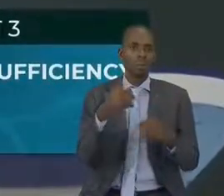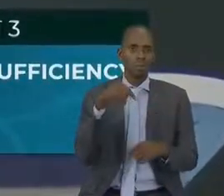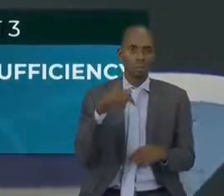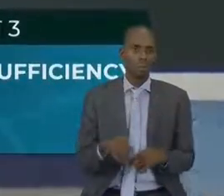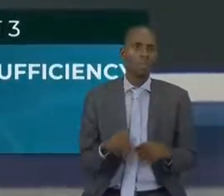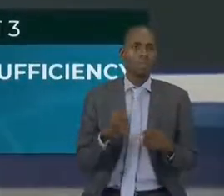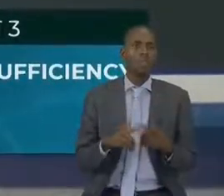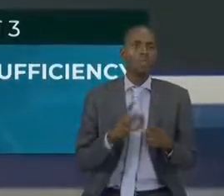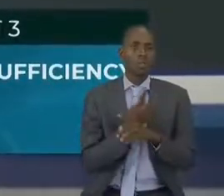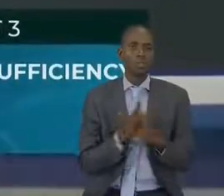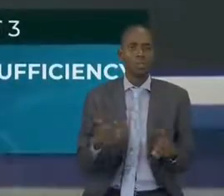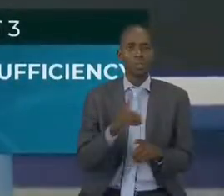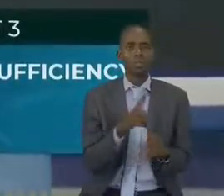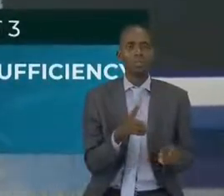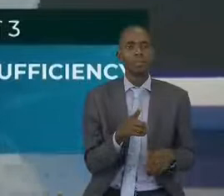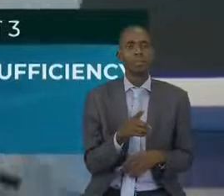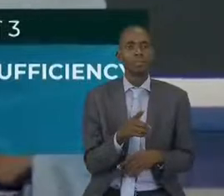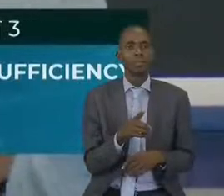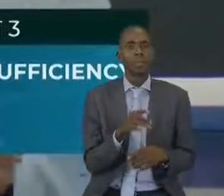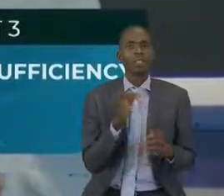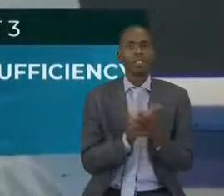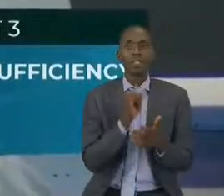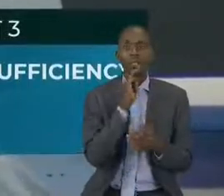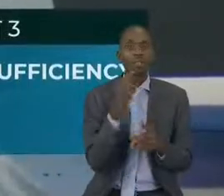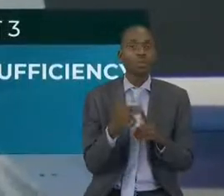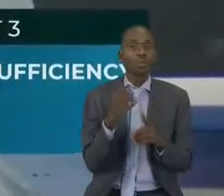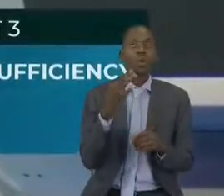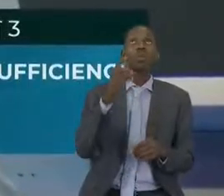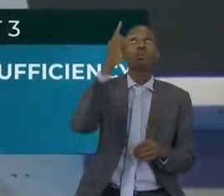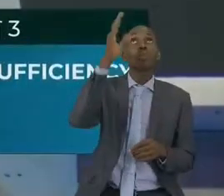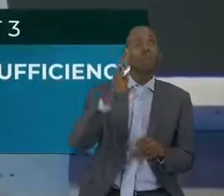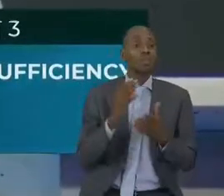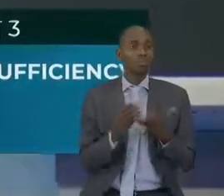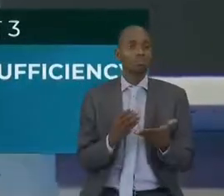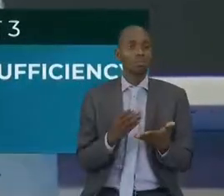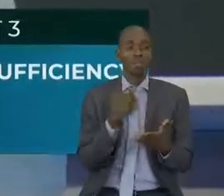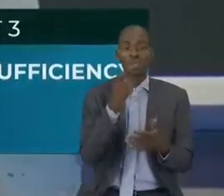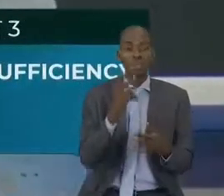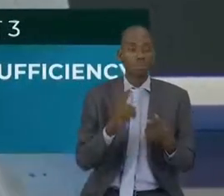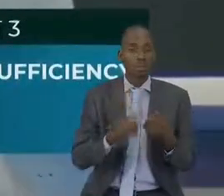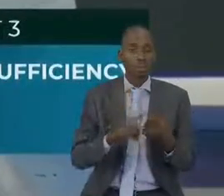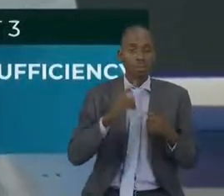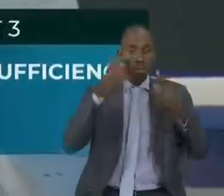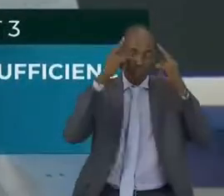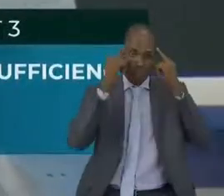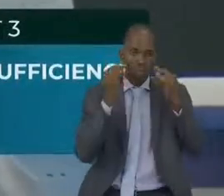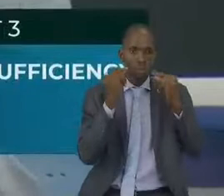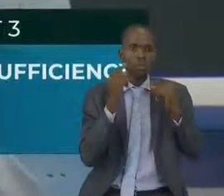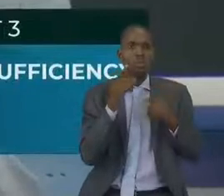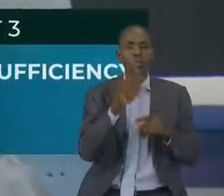pour le délivrer. » Ça, c'est la déclaration de Dieu. Il dit, « Moïse, tu es seulement mon